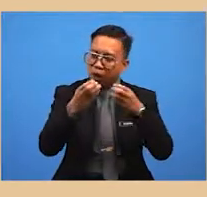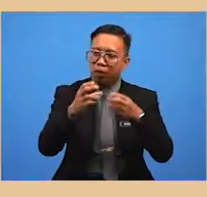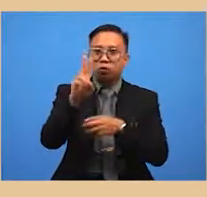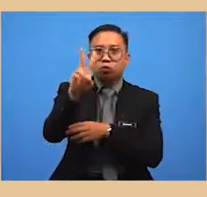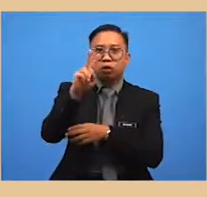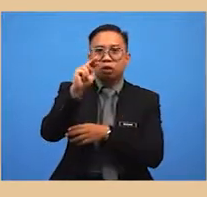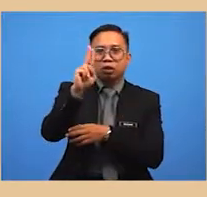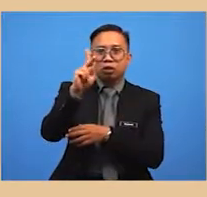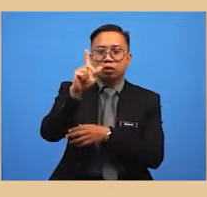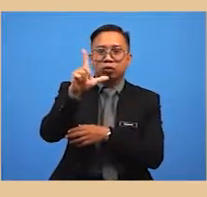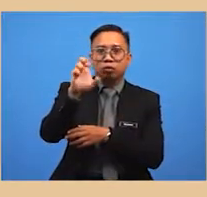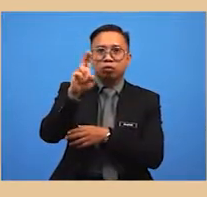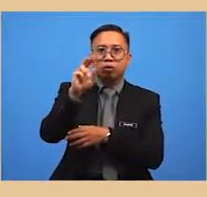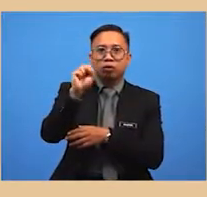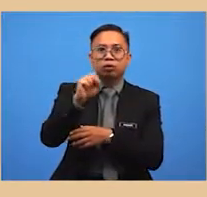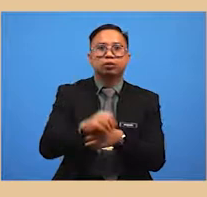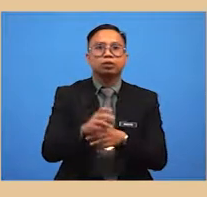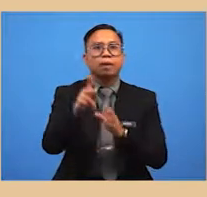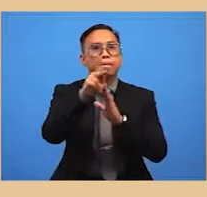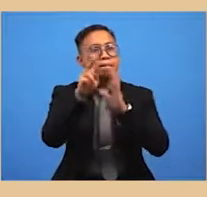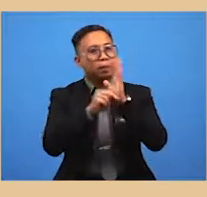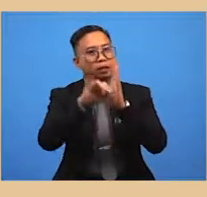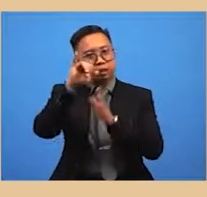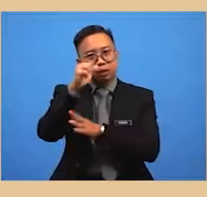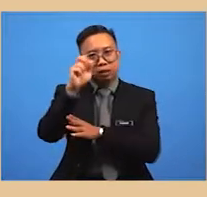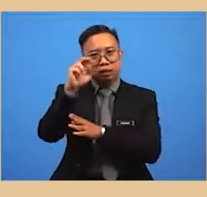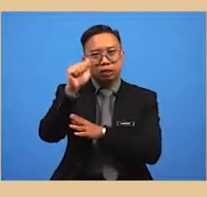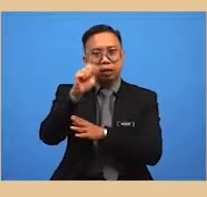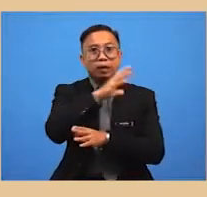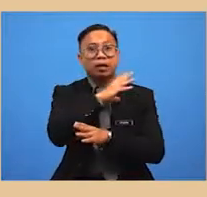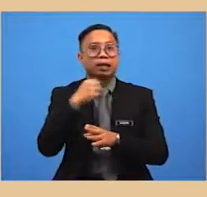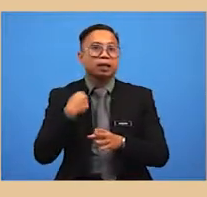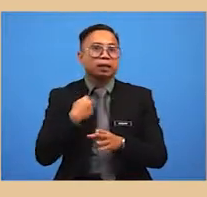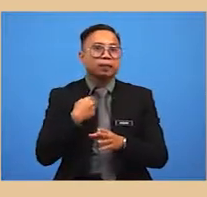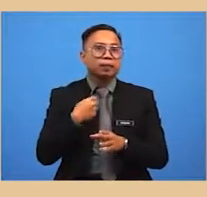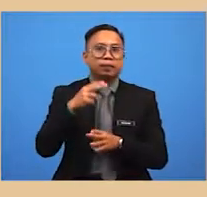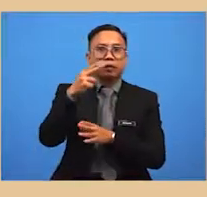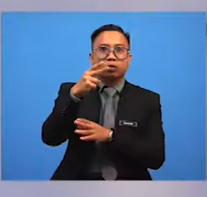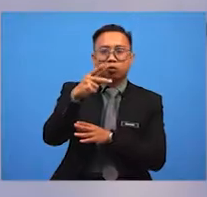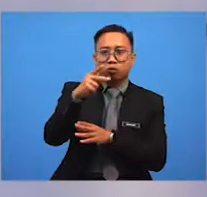iaitu nukleus penjana dan nukleus kutu.